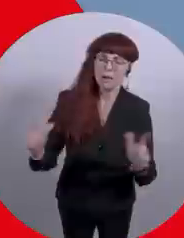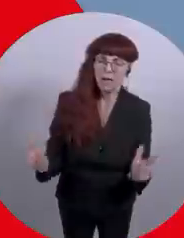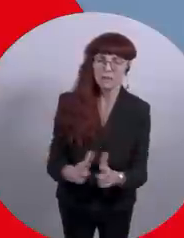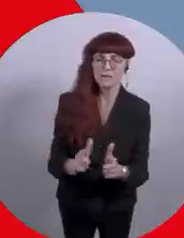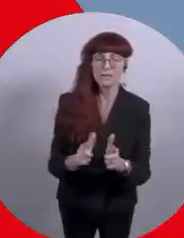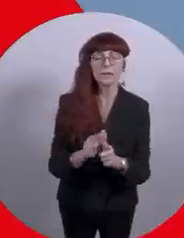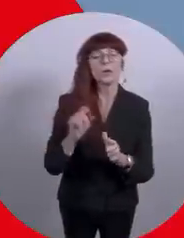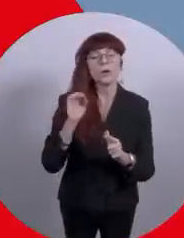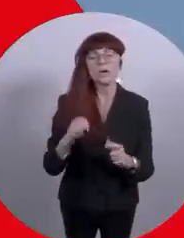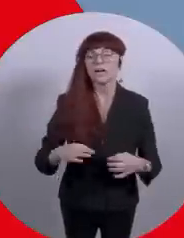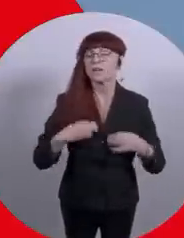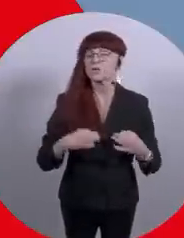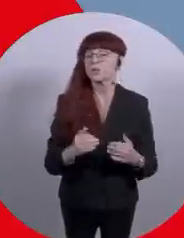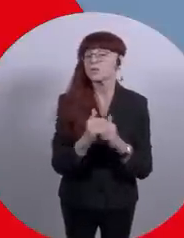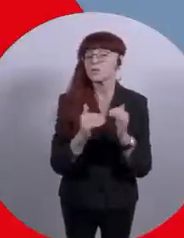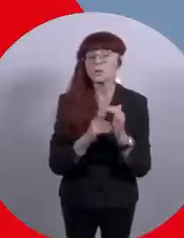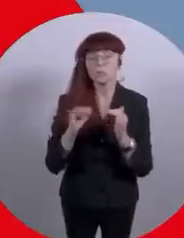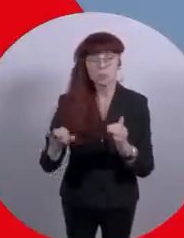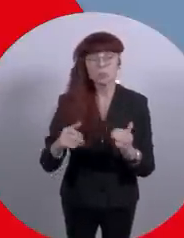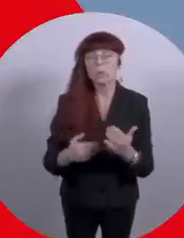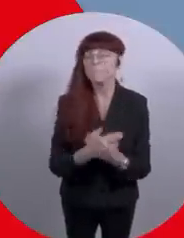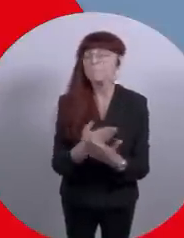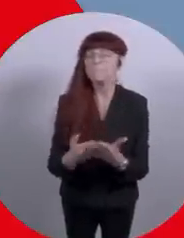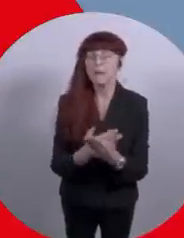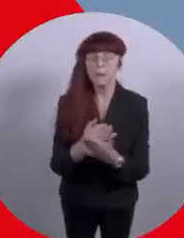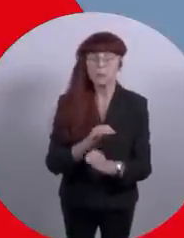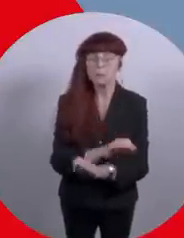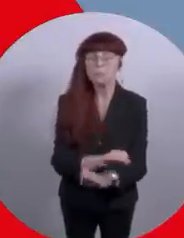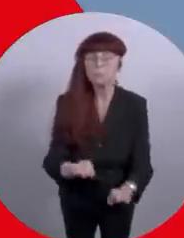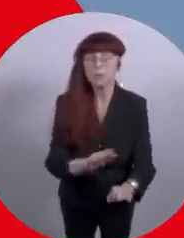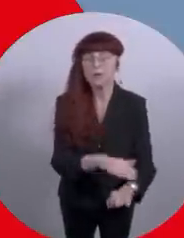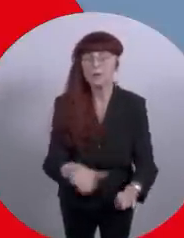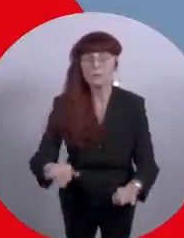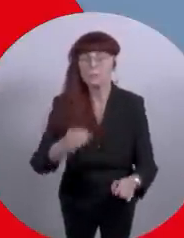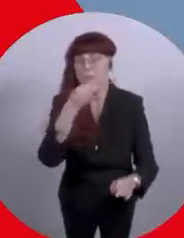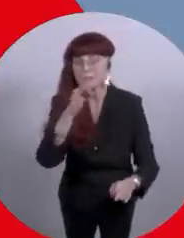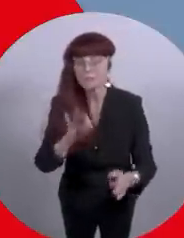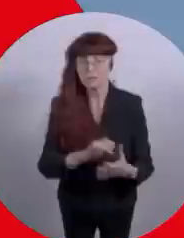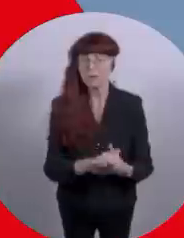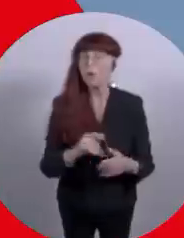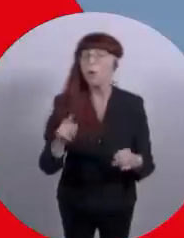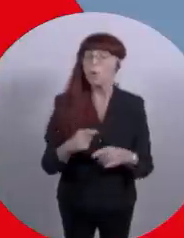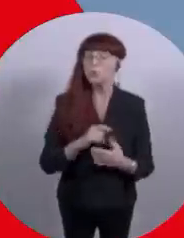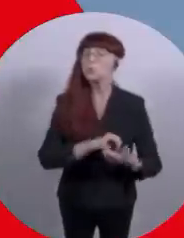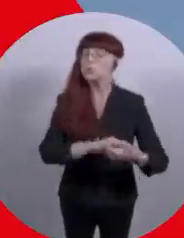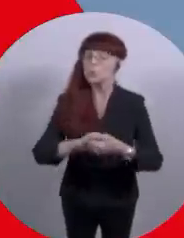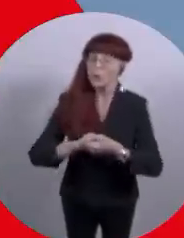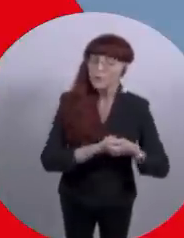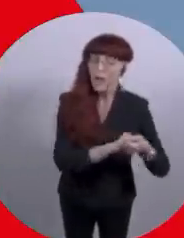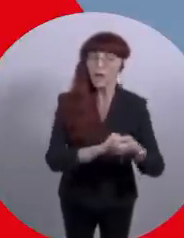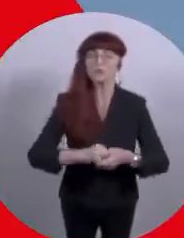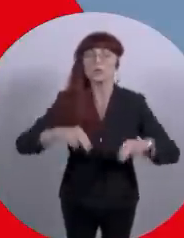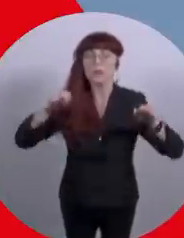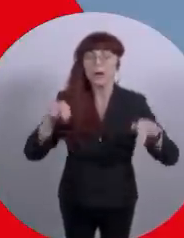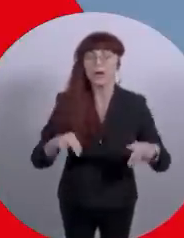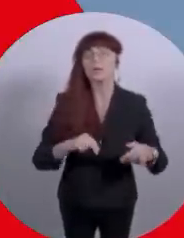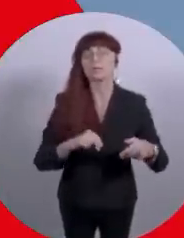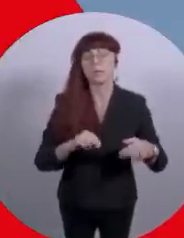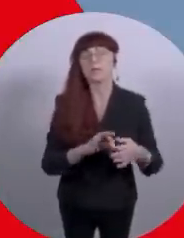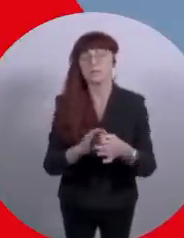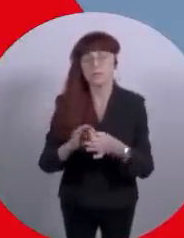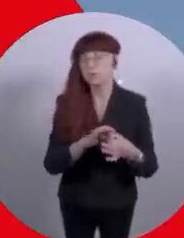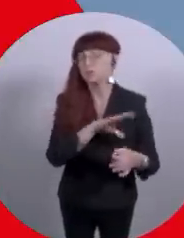beste Bildung für unsere Kinder und eine solidarische gerechte Gesellschaft in der alle die gleichen Chancen ermöglicht